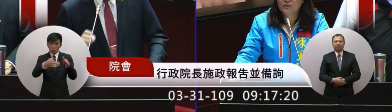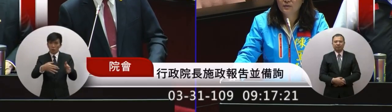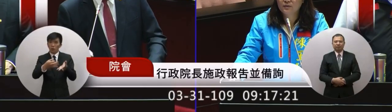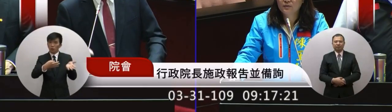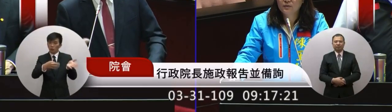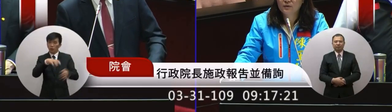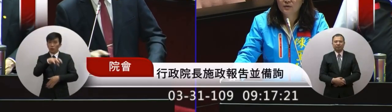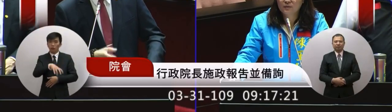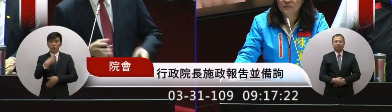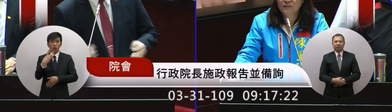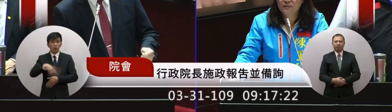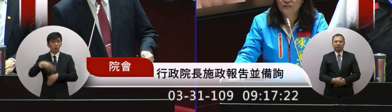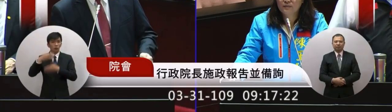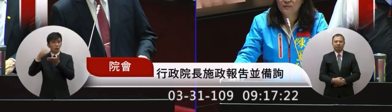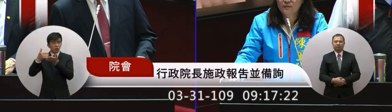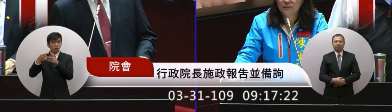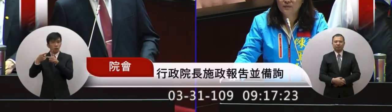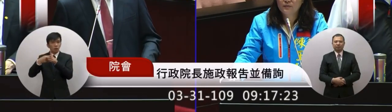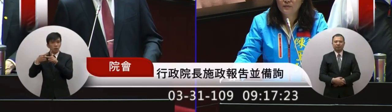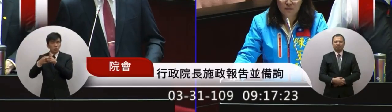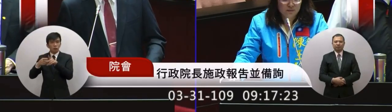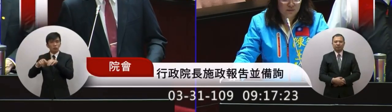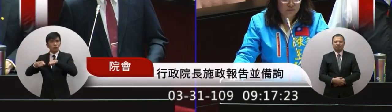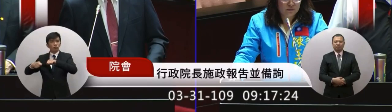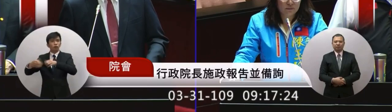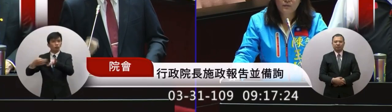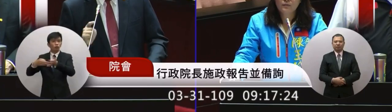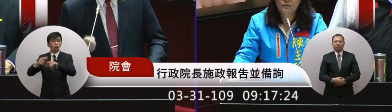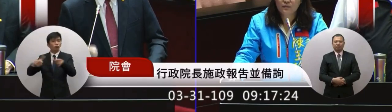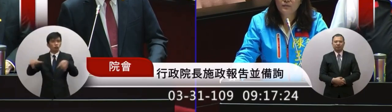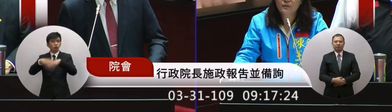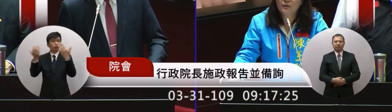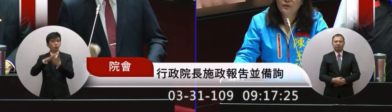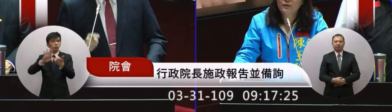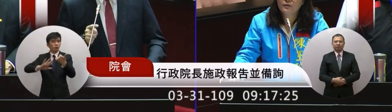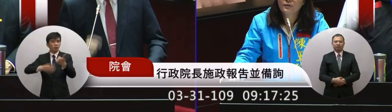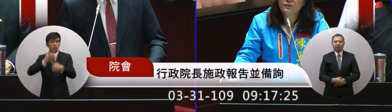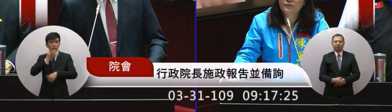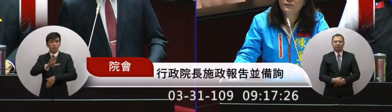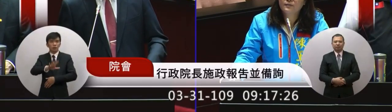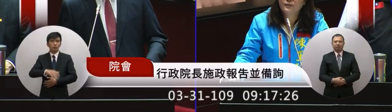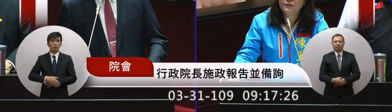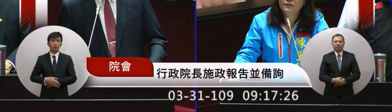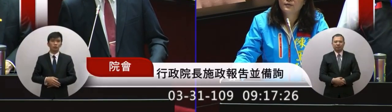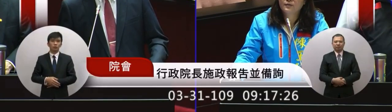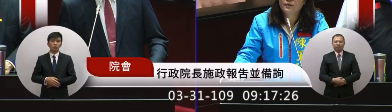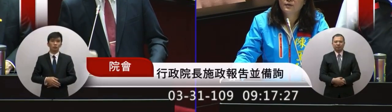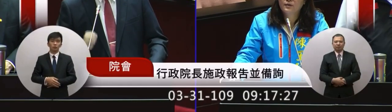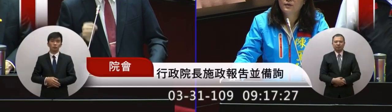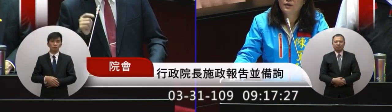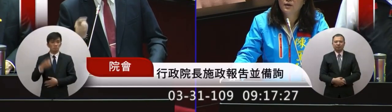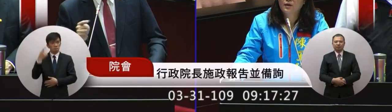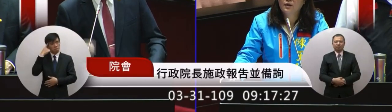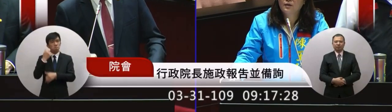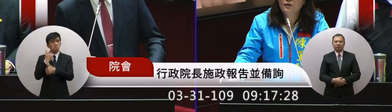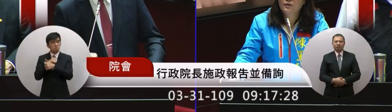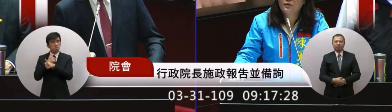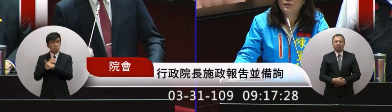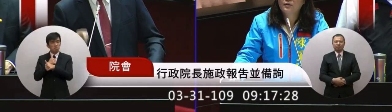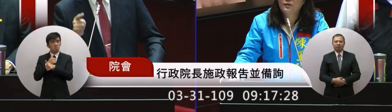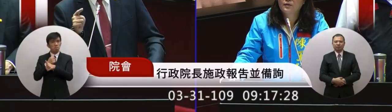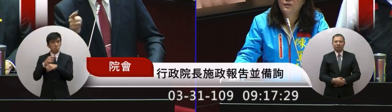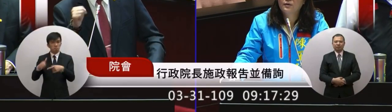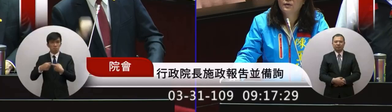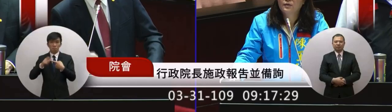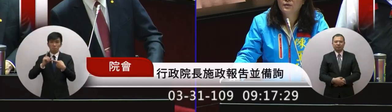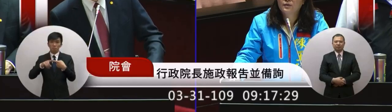及餐饮的小吃店，这些都影响。那最后呢，我们也考虑到第一个，大家期待就是